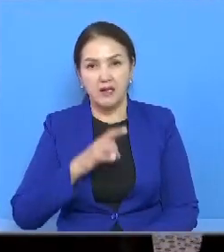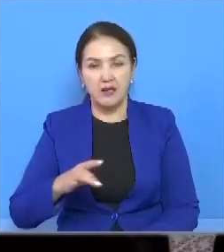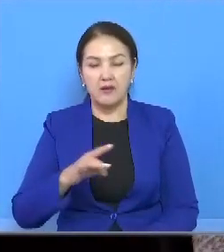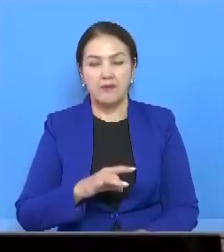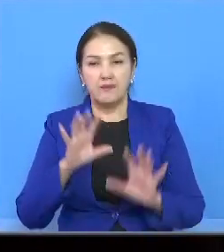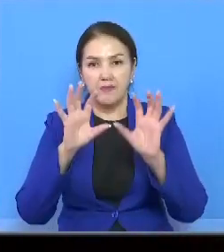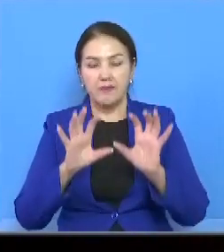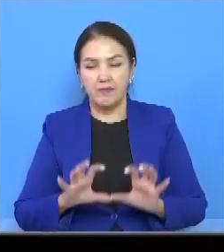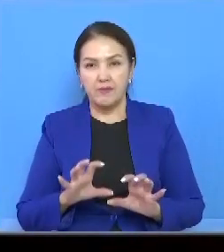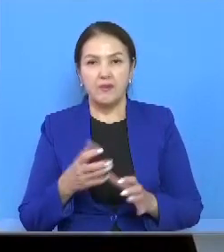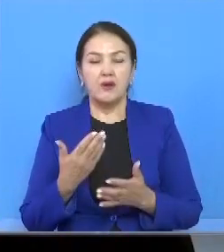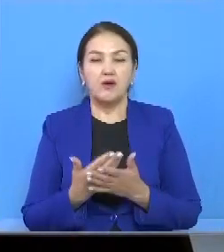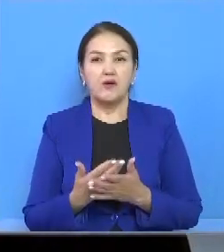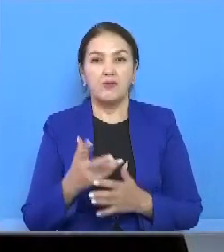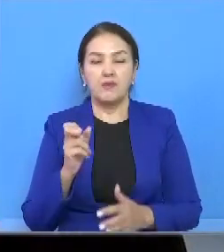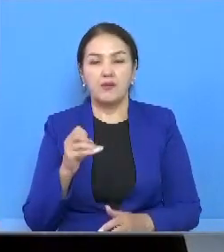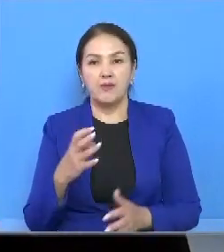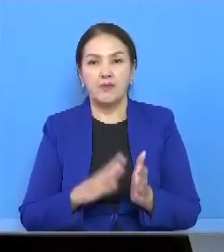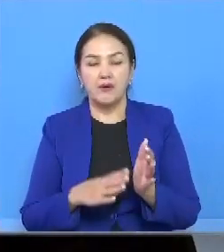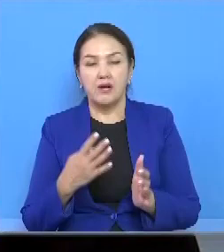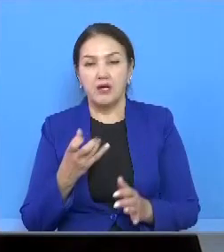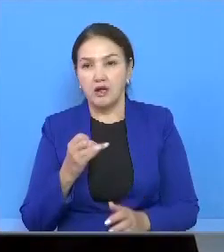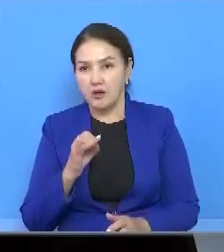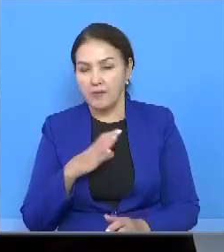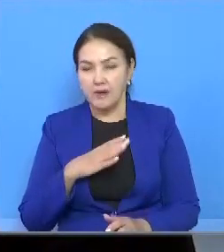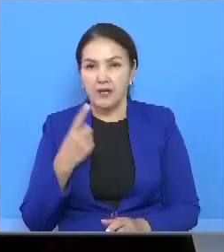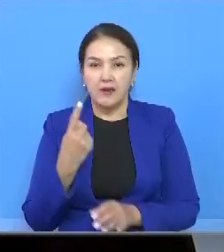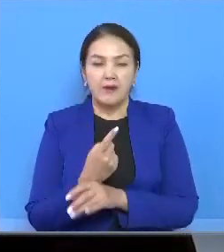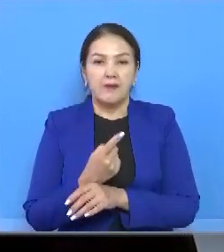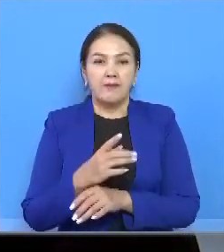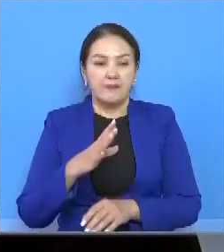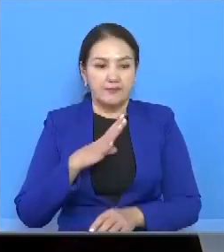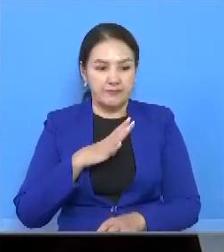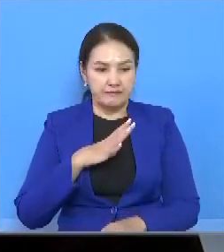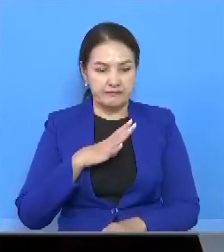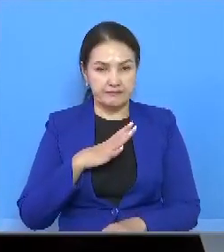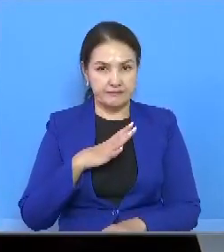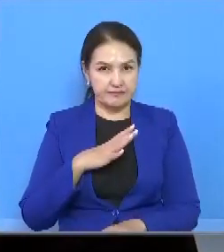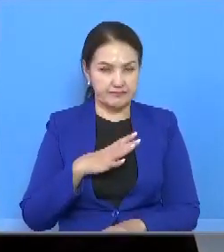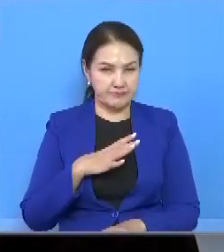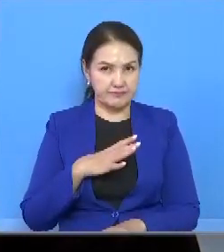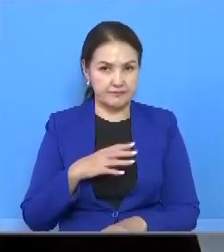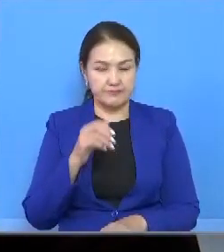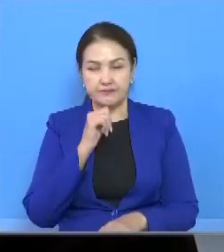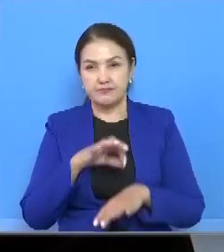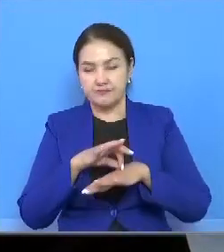Республикасының қылмыстық кодексінің 339 бабы 1-ші бөлігі бойынша